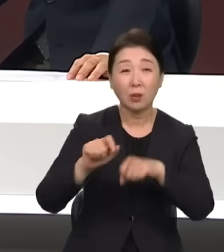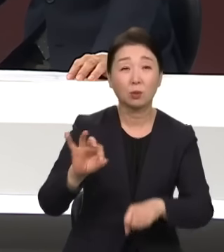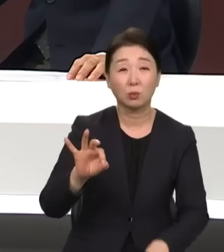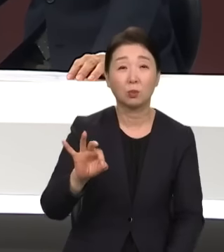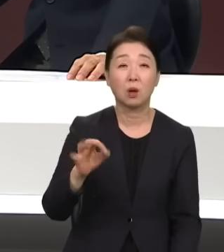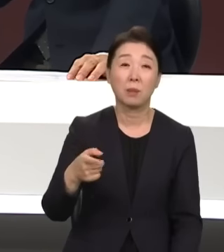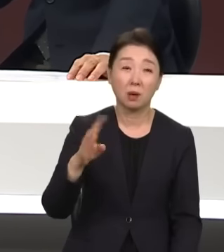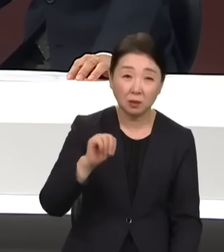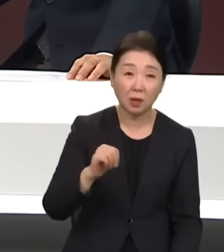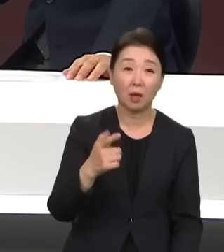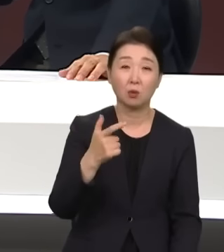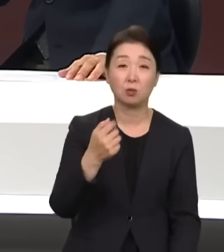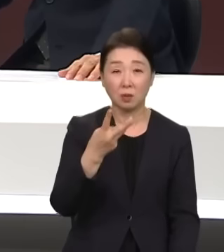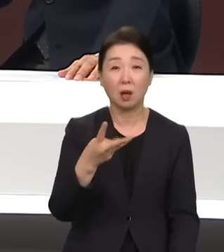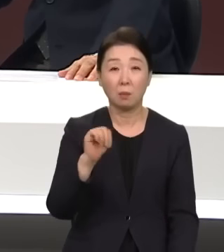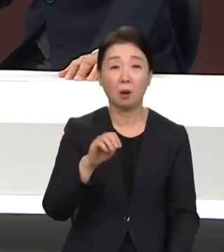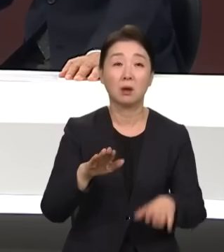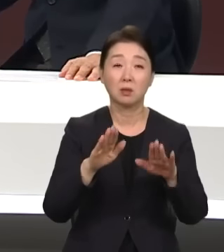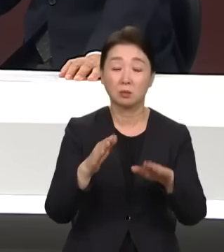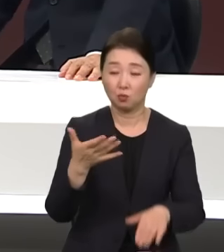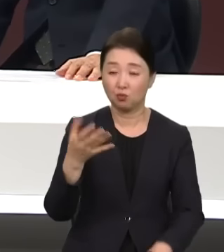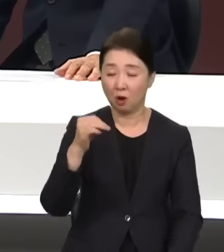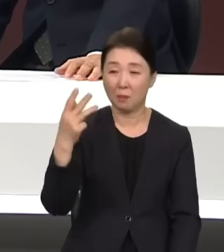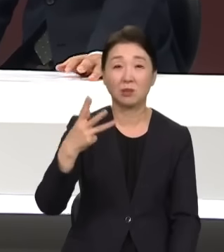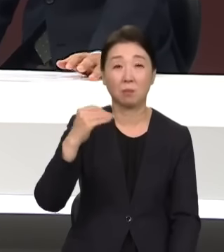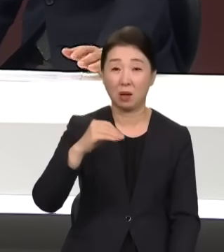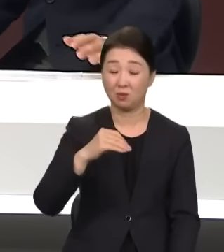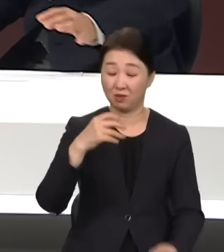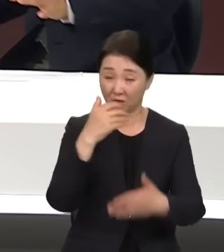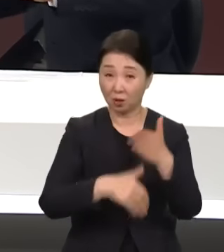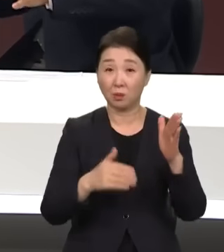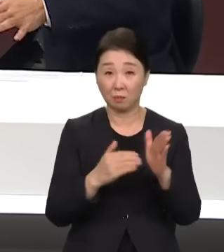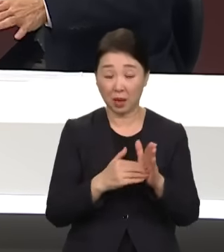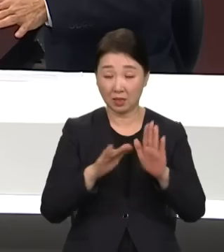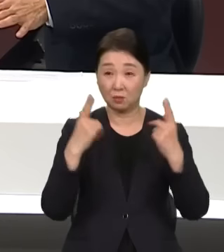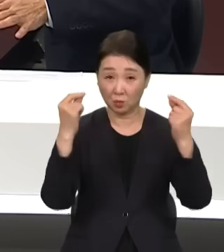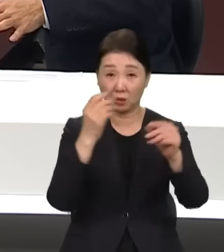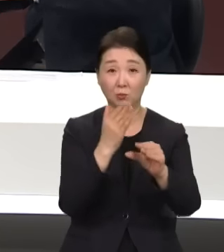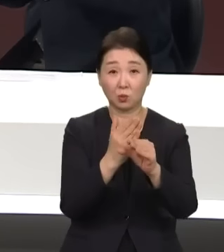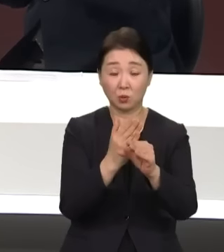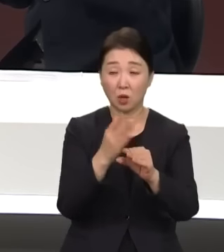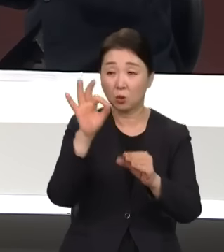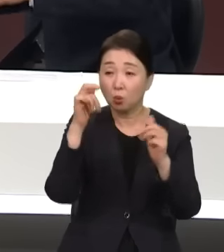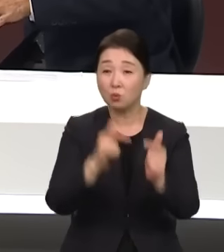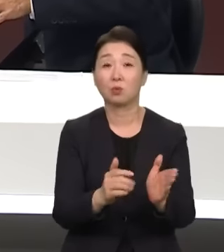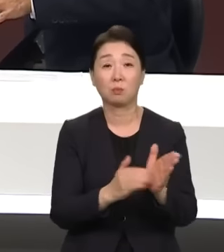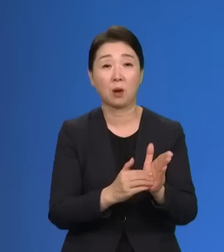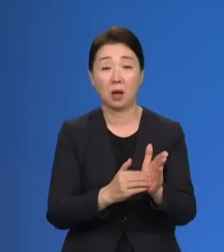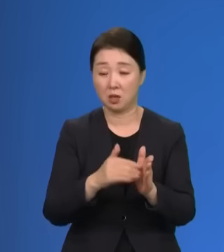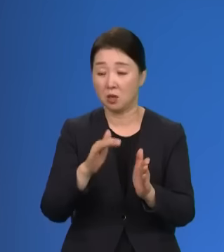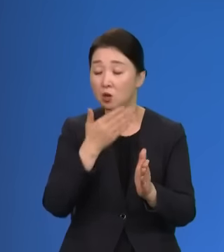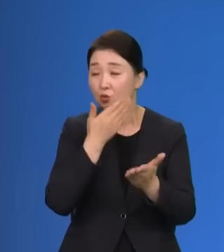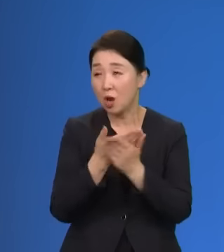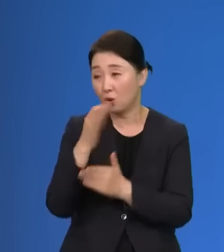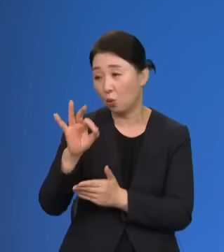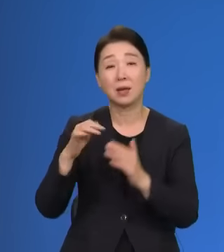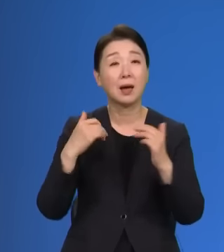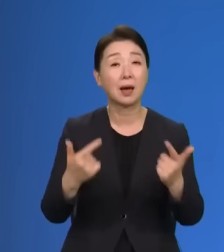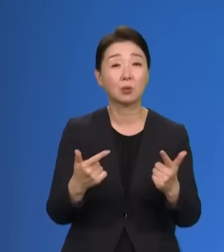9억 8천만 원대로 떨어져서 현행 유지가 되고 있지만 다만 이 액수가 줄었다고 해서 중요한 게 이 액수가 아니라